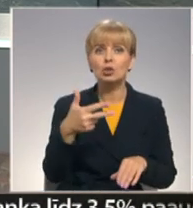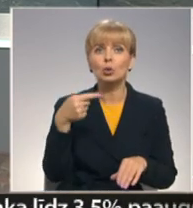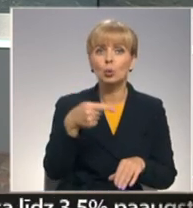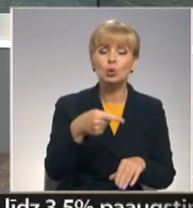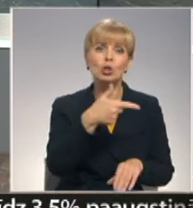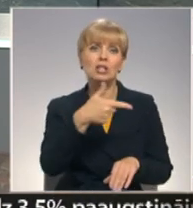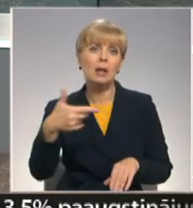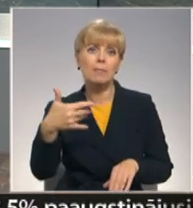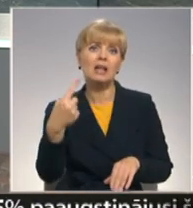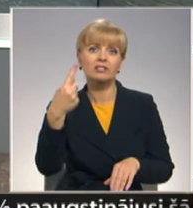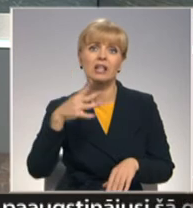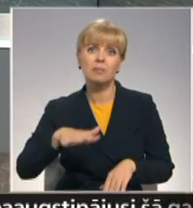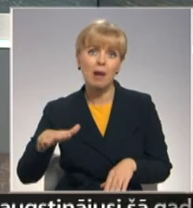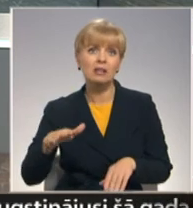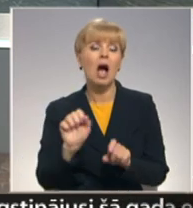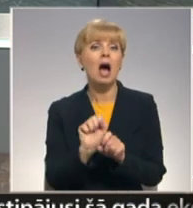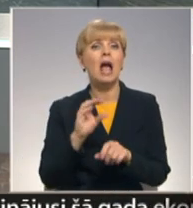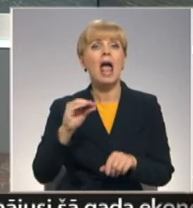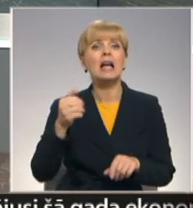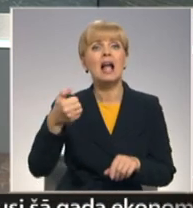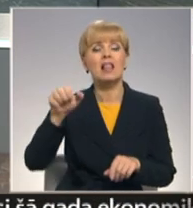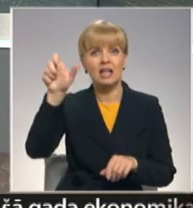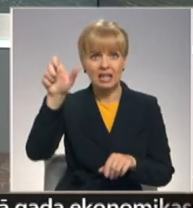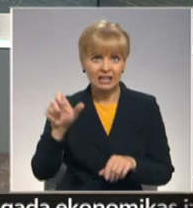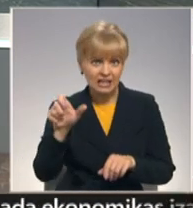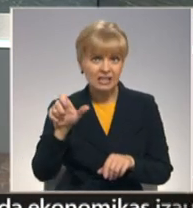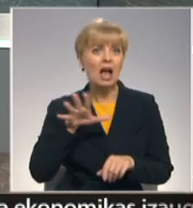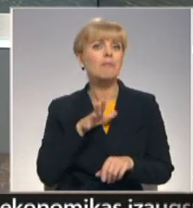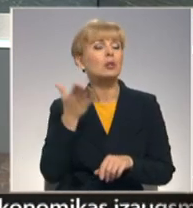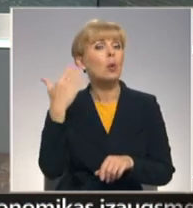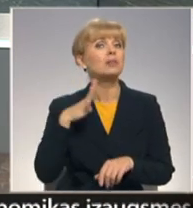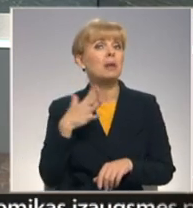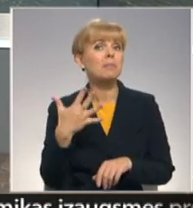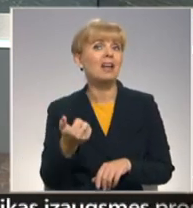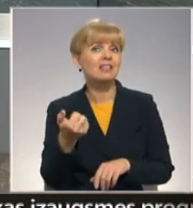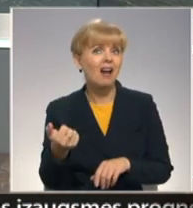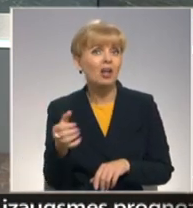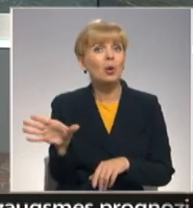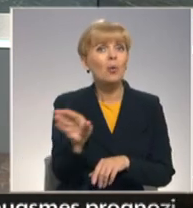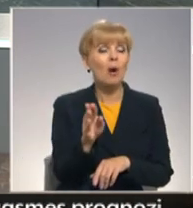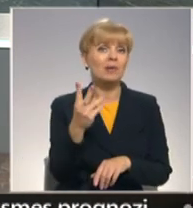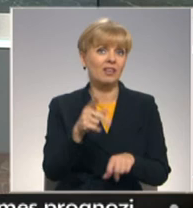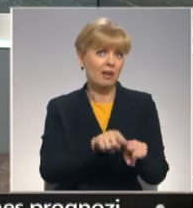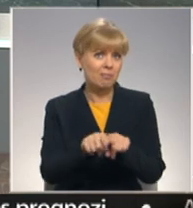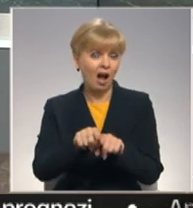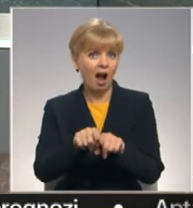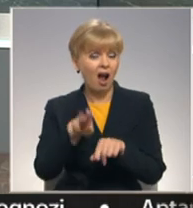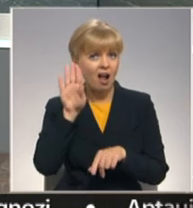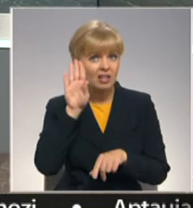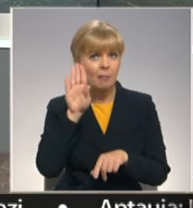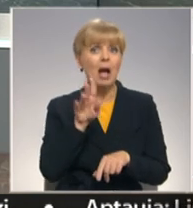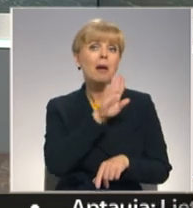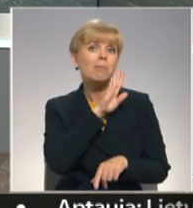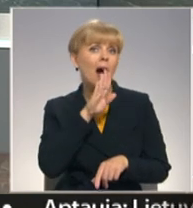3751 bērns. Arī Andris Eglīts, viņam tolaik bija 5 gadi, kad kopā ar diviem brāļiem, māti un tēvu, nācās doties